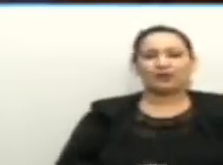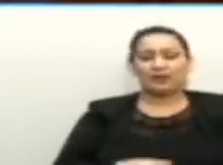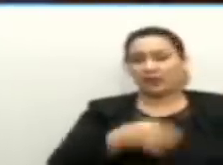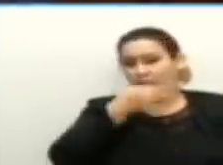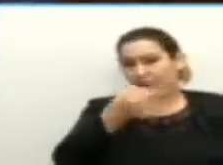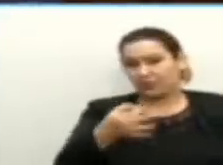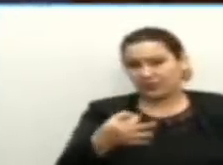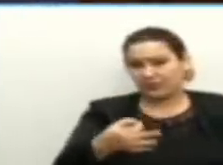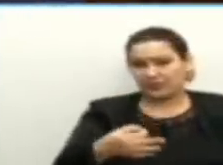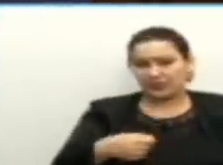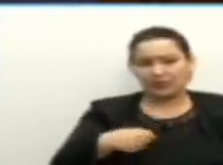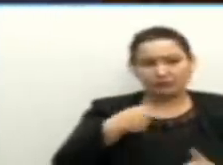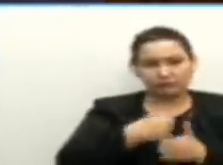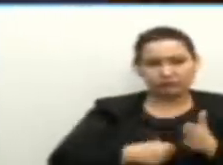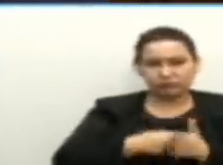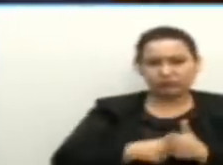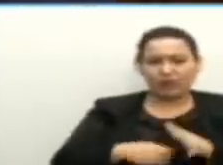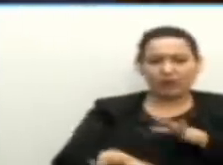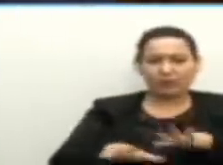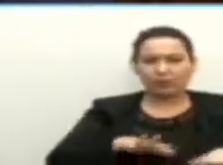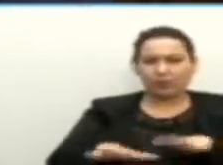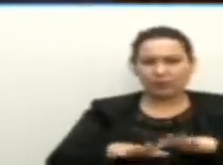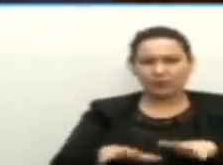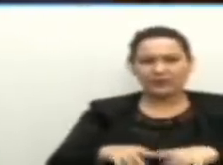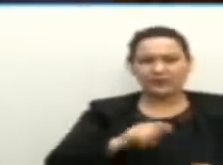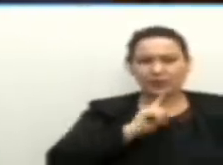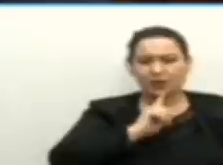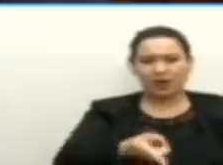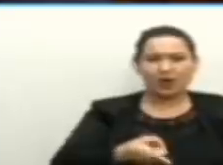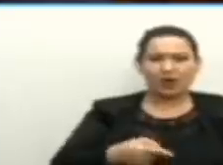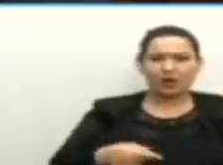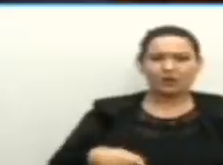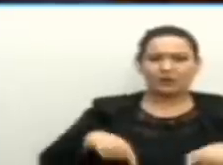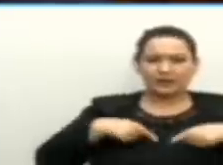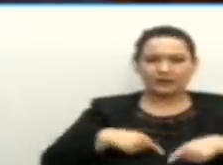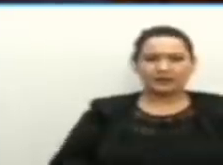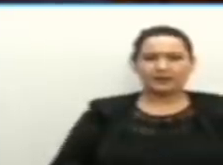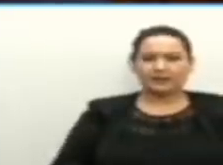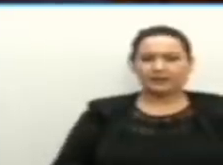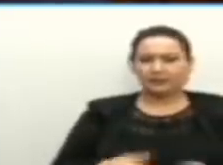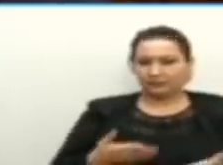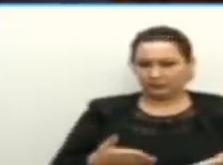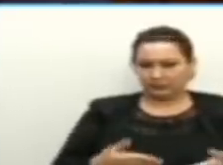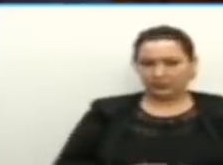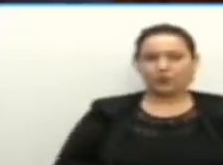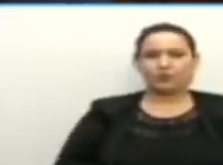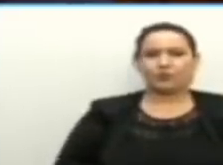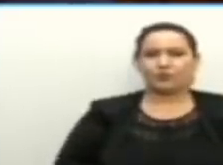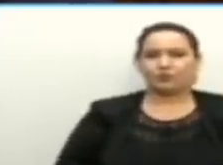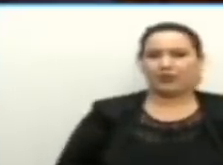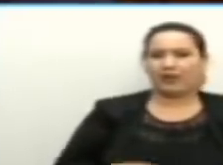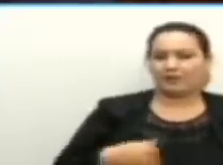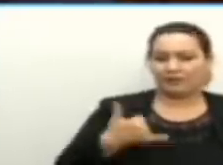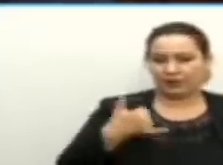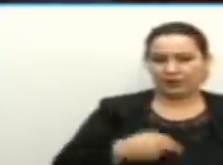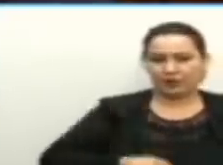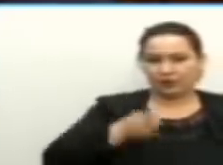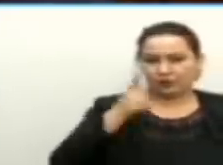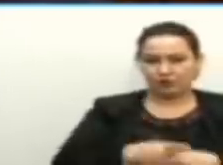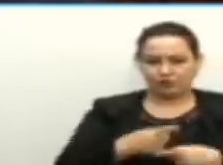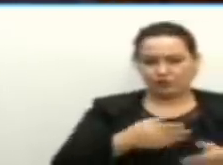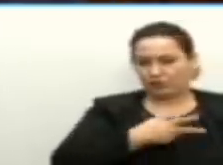ما سأركز على الإجراءات التي اتخذتها الدولة وستتخذها في الأيام المقبلة إن شاء الله بهذا